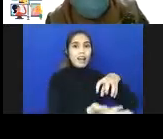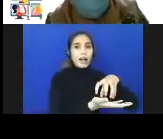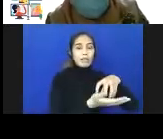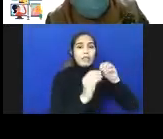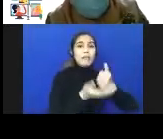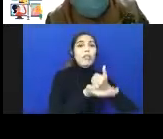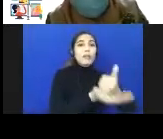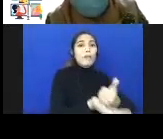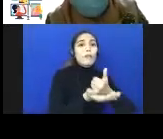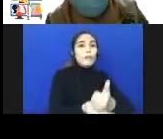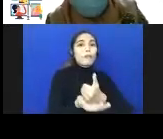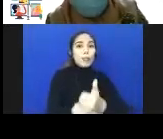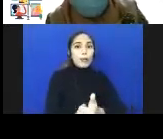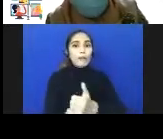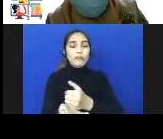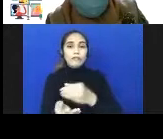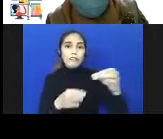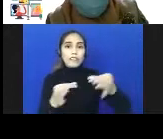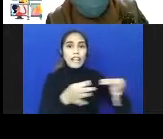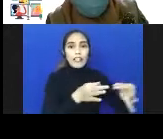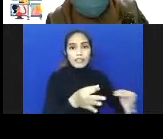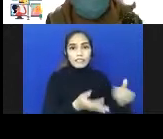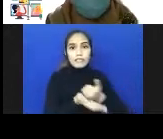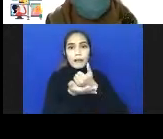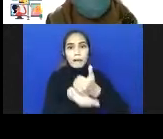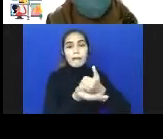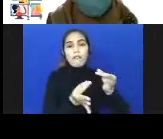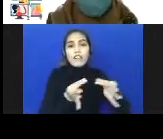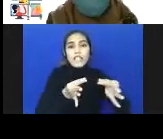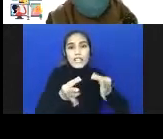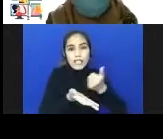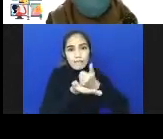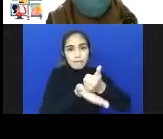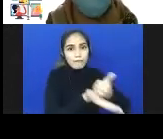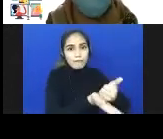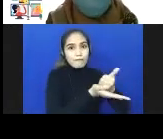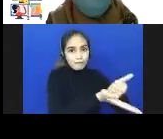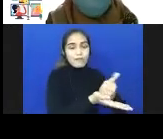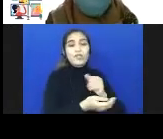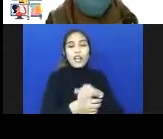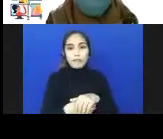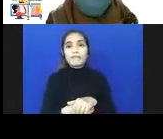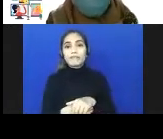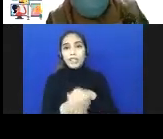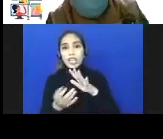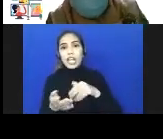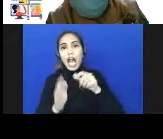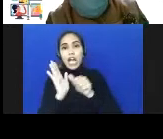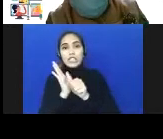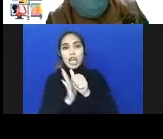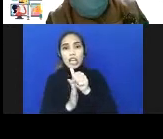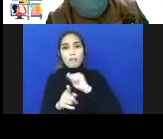membantu memfasilitasi sehingga proses OJT bisa berjalan dengan lancar. Jadi kami di